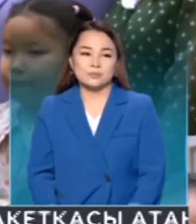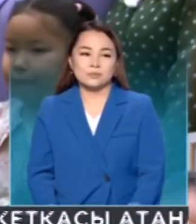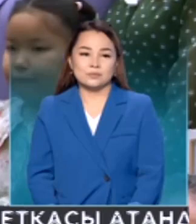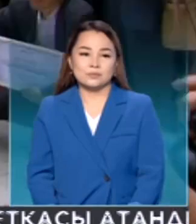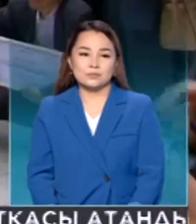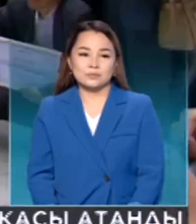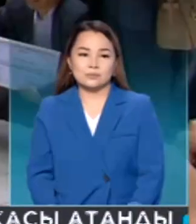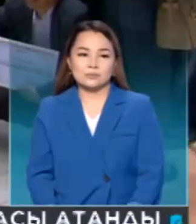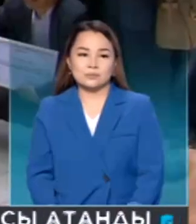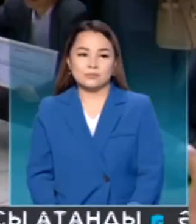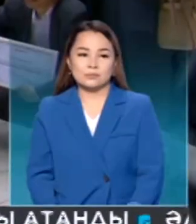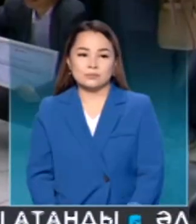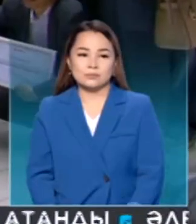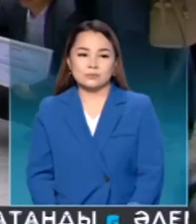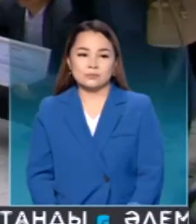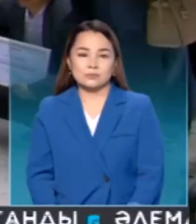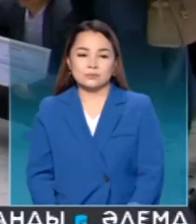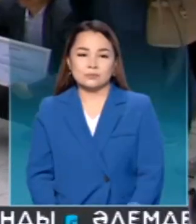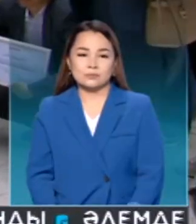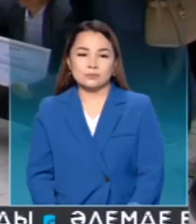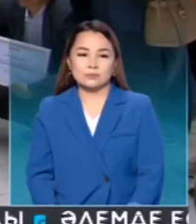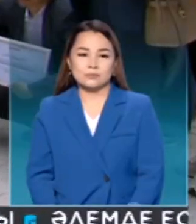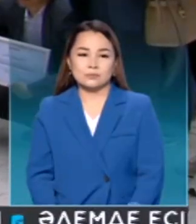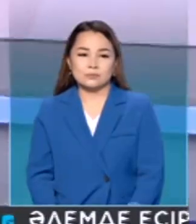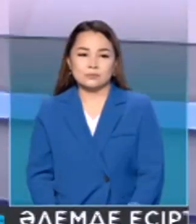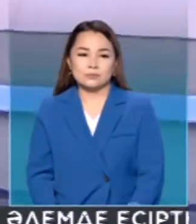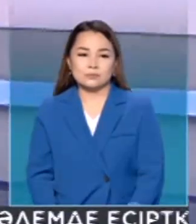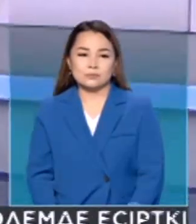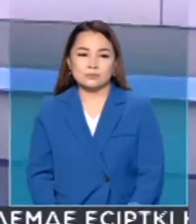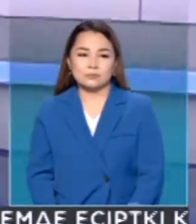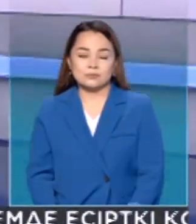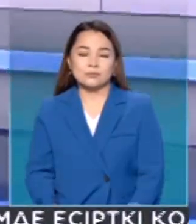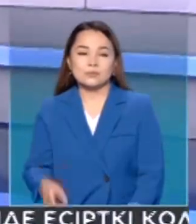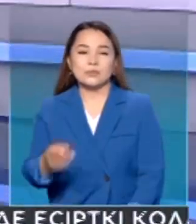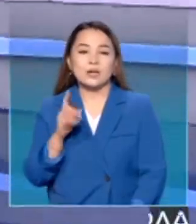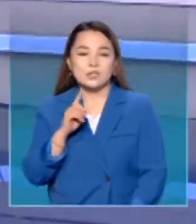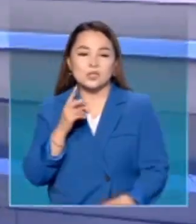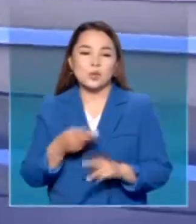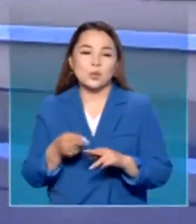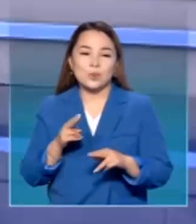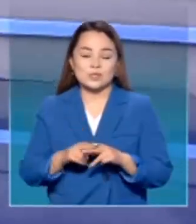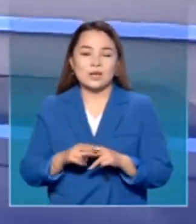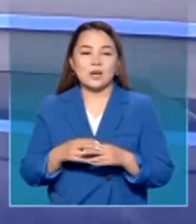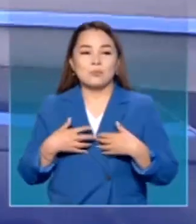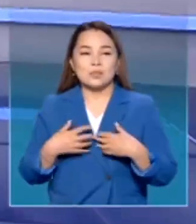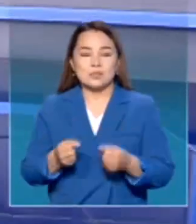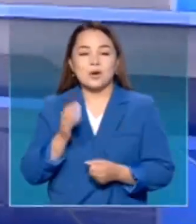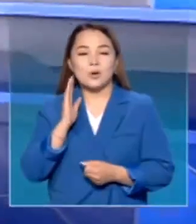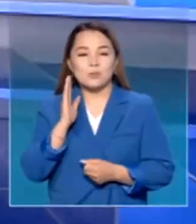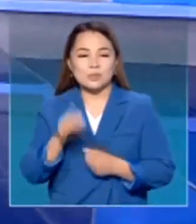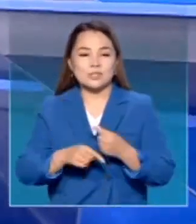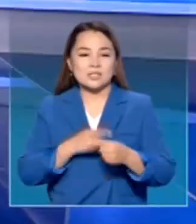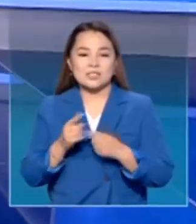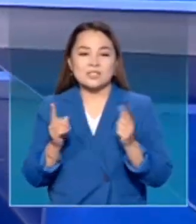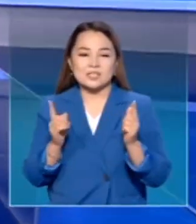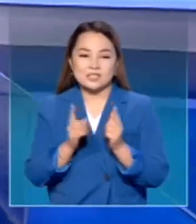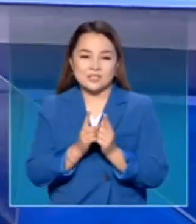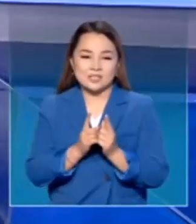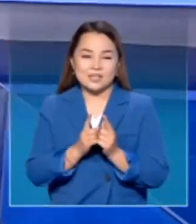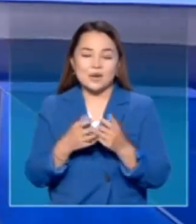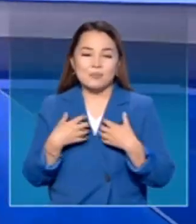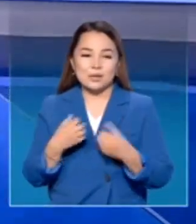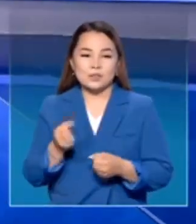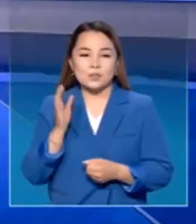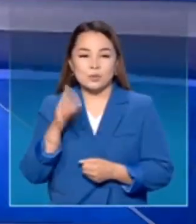Қайсен, Қазақстан ұлттық телеарнасы, Астана. Я керемет, осындай қуанышты жаңалықтар көп болсын. Әзірге осы, келесі ақпарат